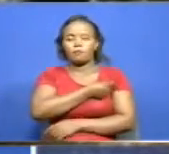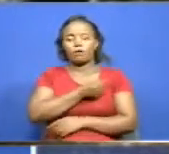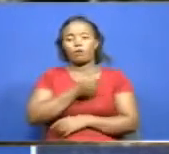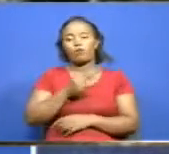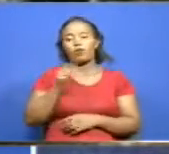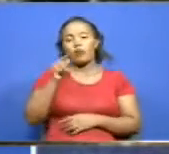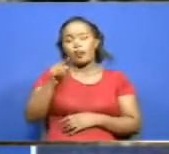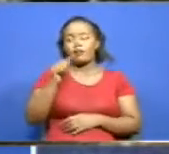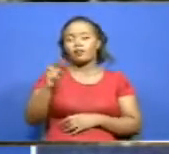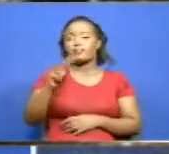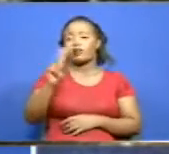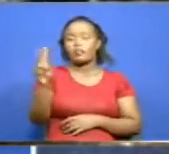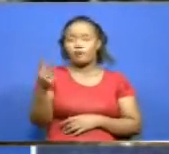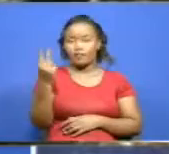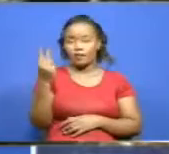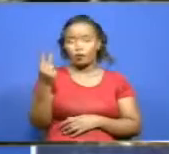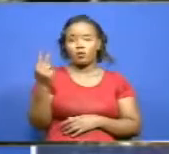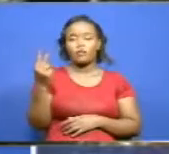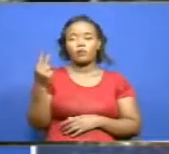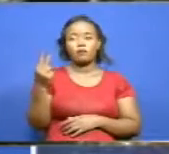chanjo hilo la pili,